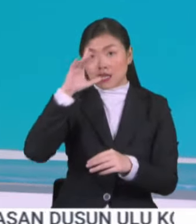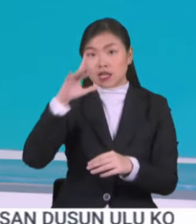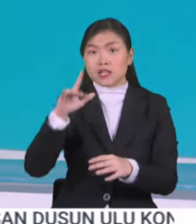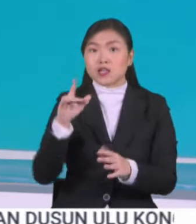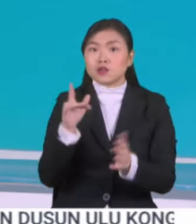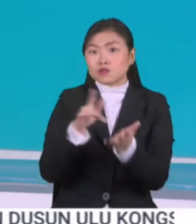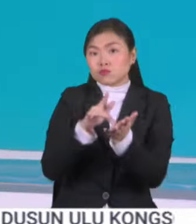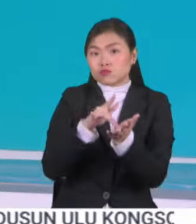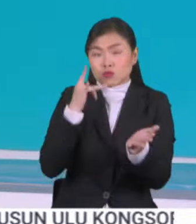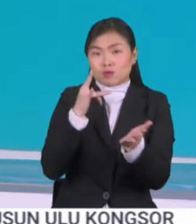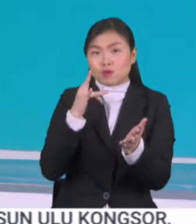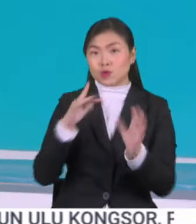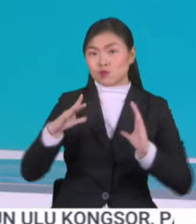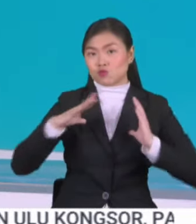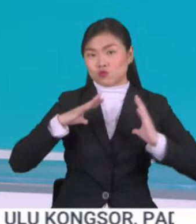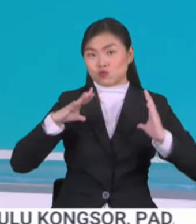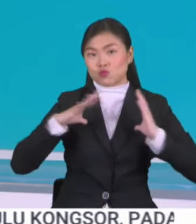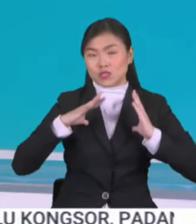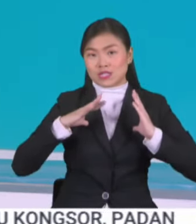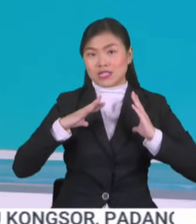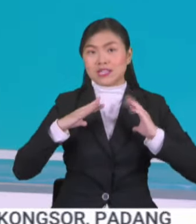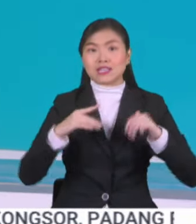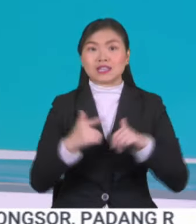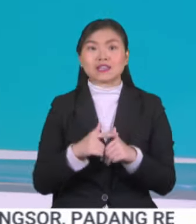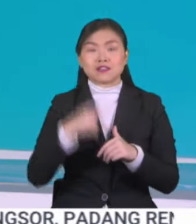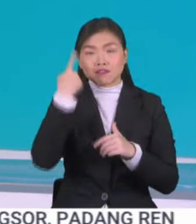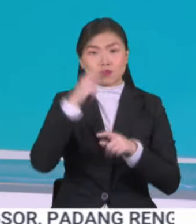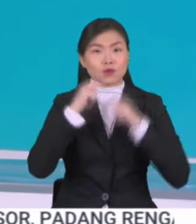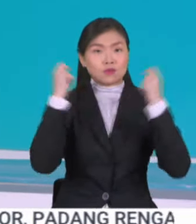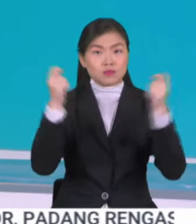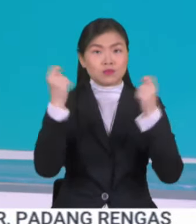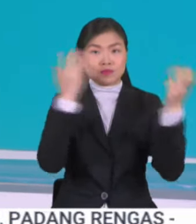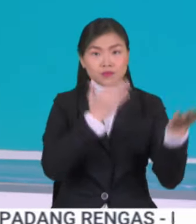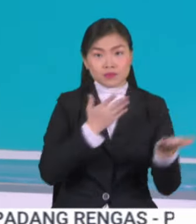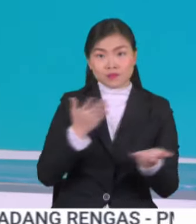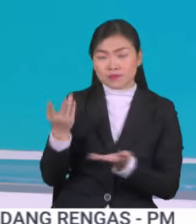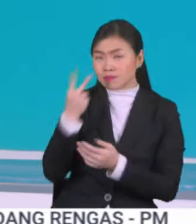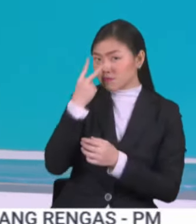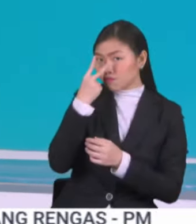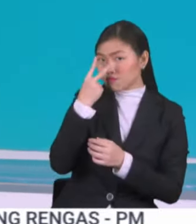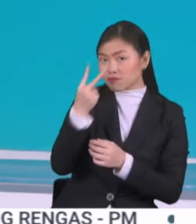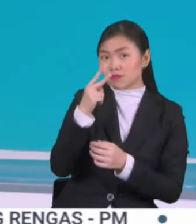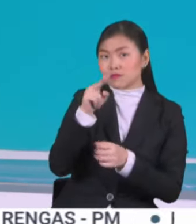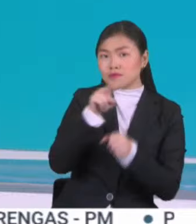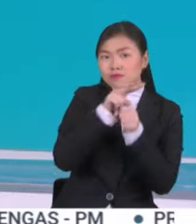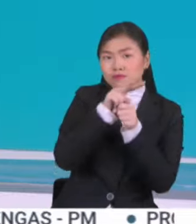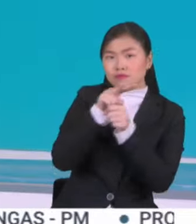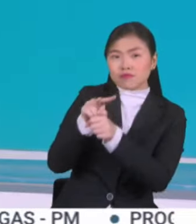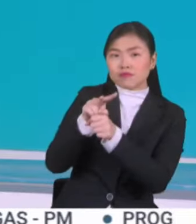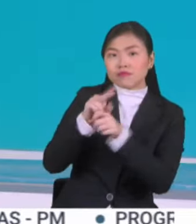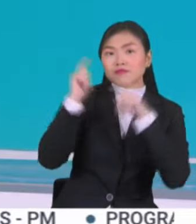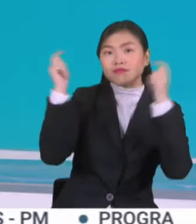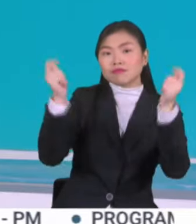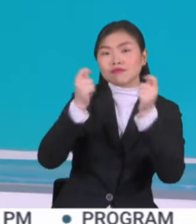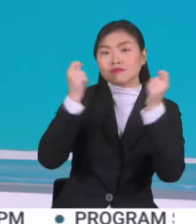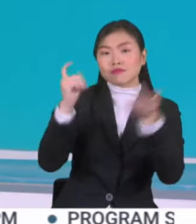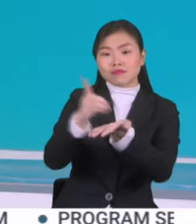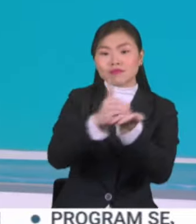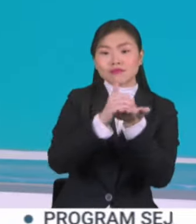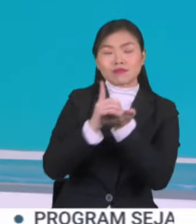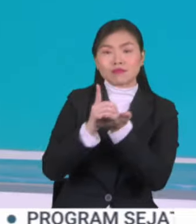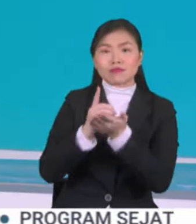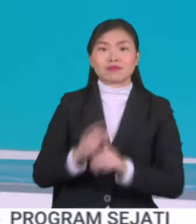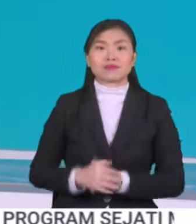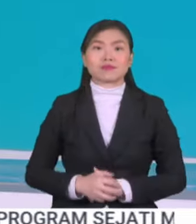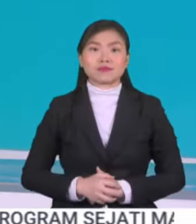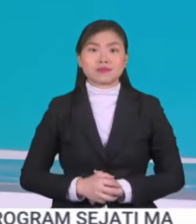hujung minggu ini untuk membuat persiapan perayaan. Nur Fatihah Abdul Rahim meninjau kesibukan menjelang sambutan pesta cahaya itu di sekitar ibu